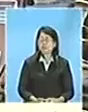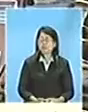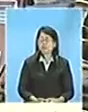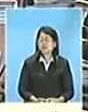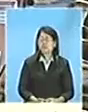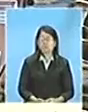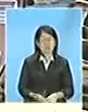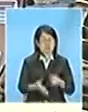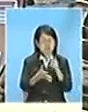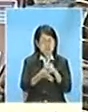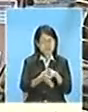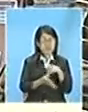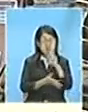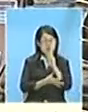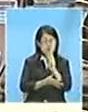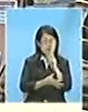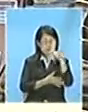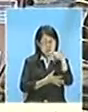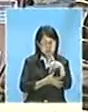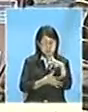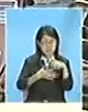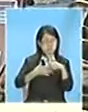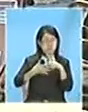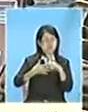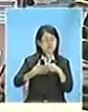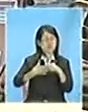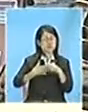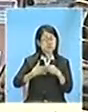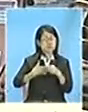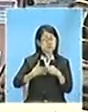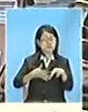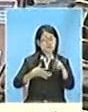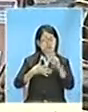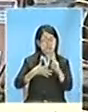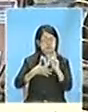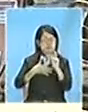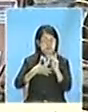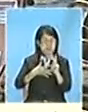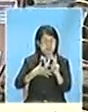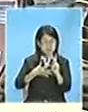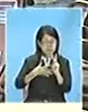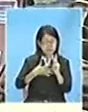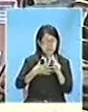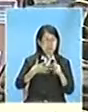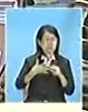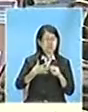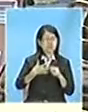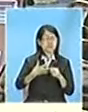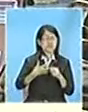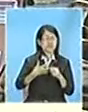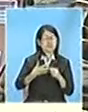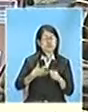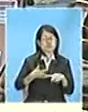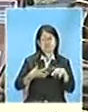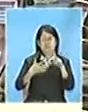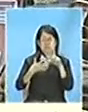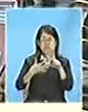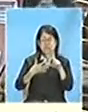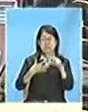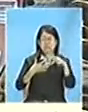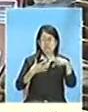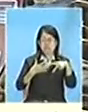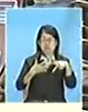นายรักพงษ์ณอุบลพลเอกรัชกิจกาญจนวัฒน์พลเอกเลิศฤทธิ์เวชส